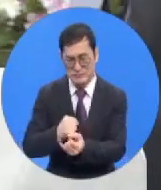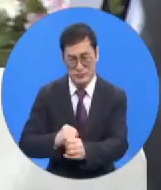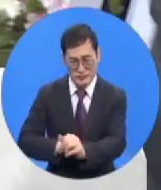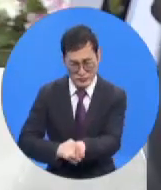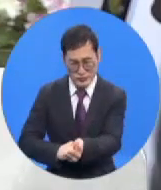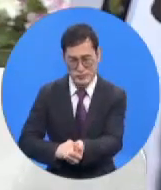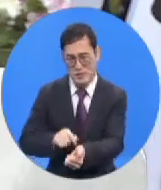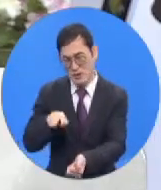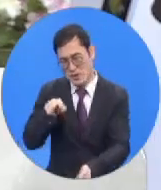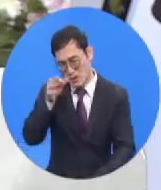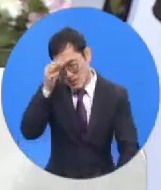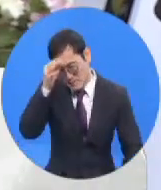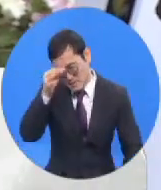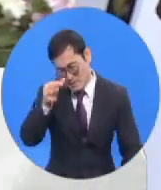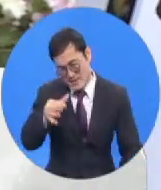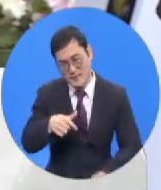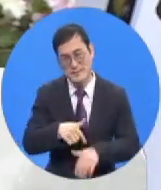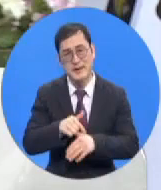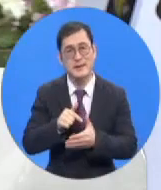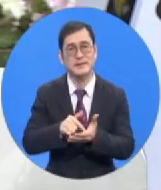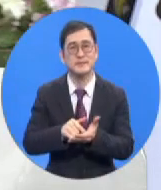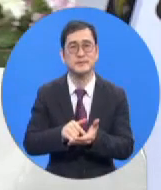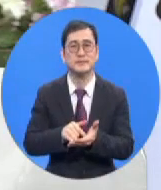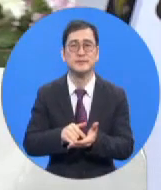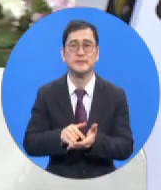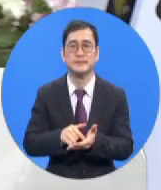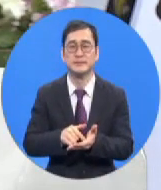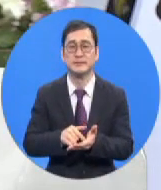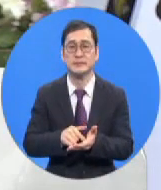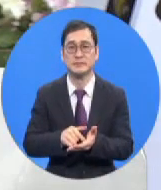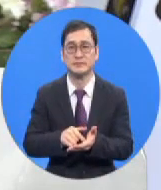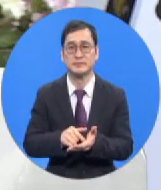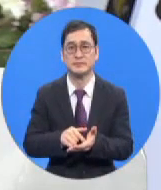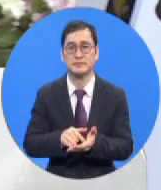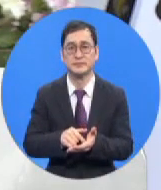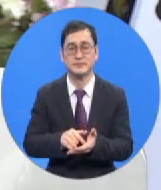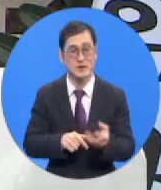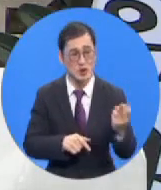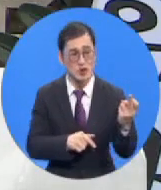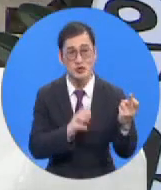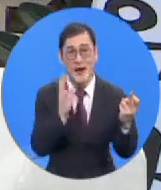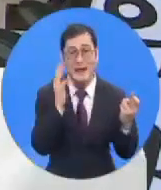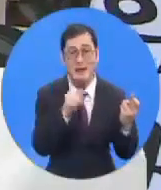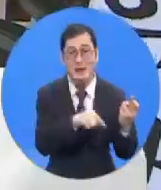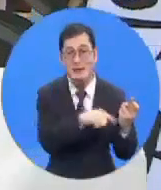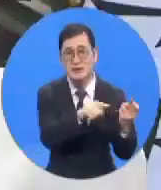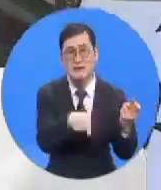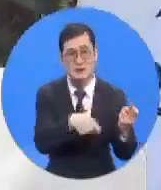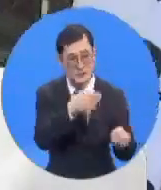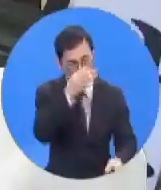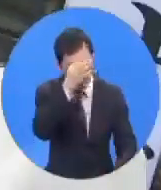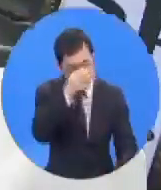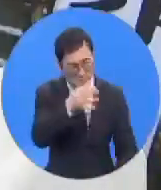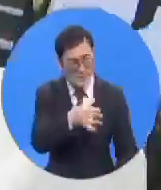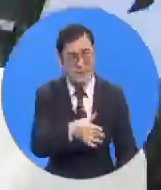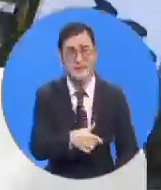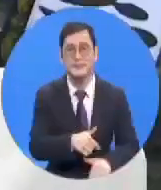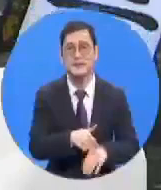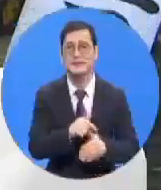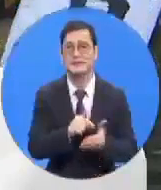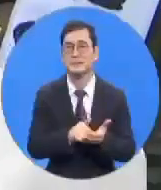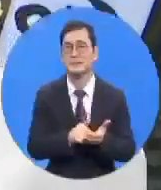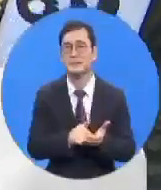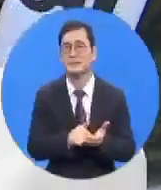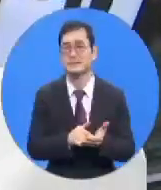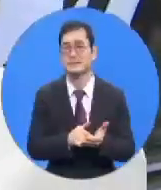이 부모님들 안타까운 마음, 그리고 여기 12명의 영정사진 등등 지금까지